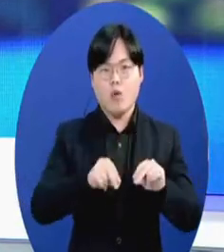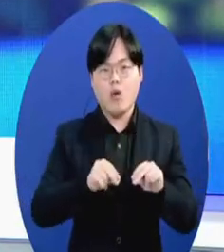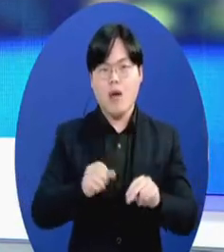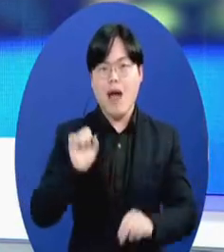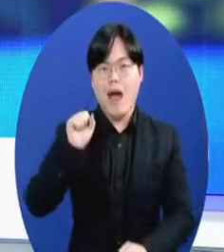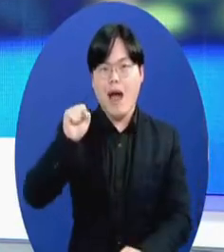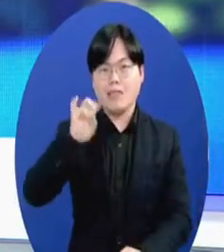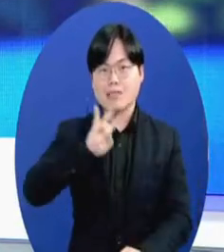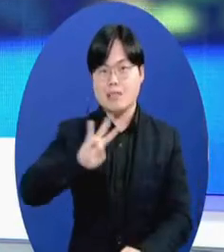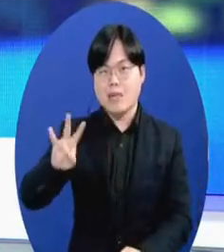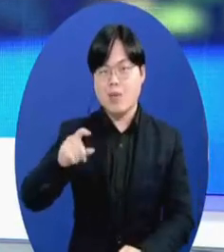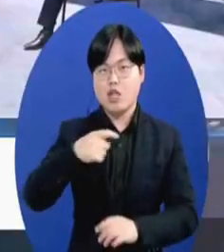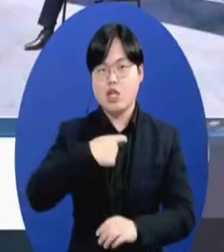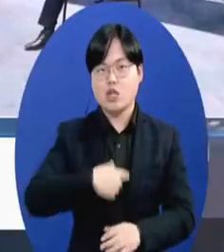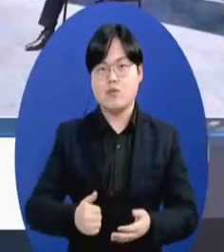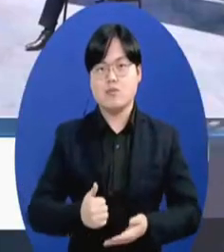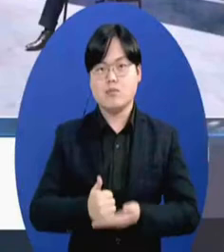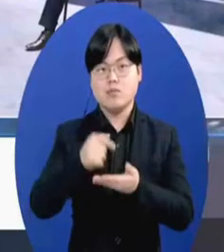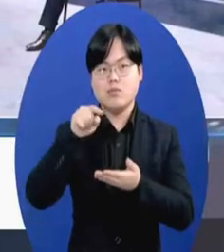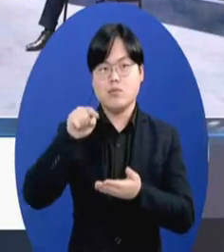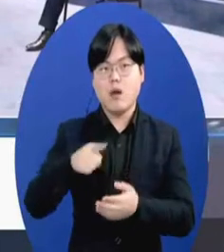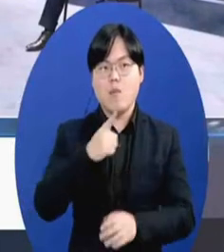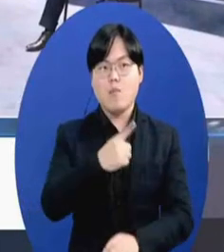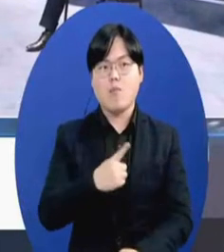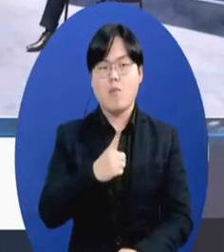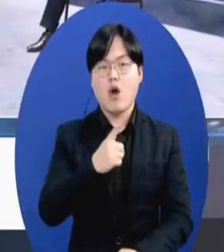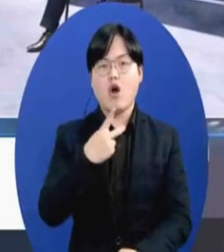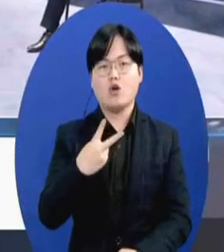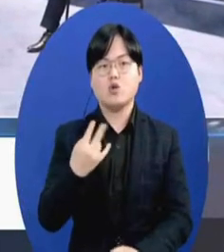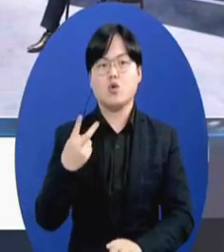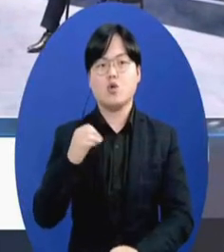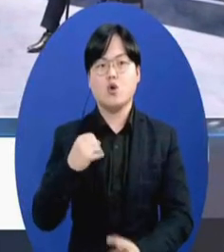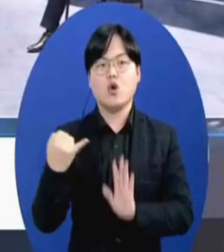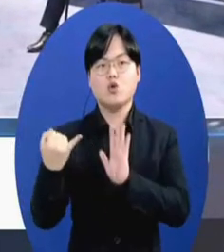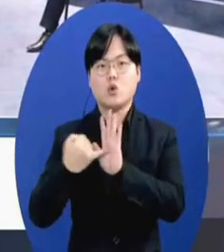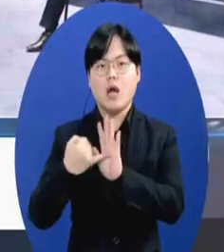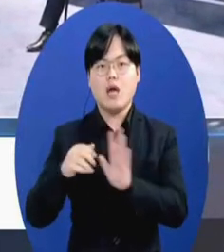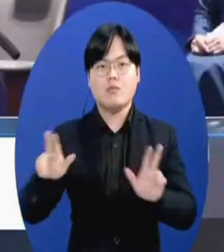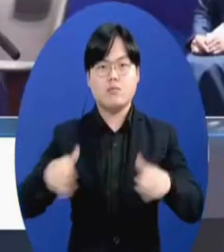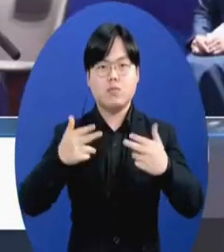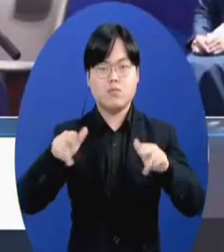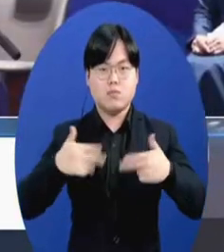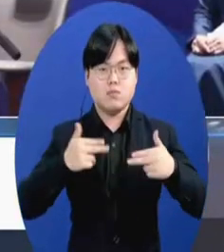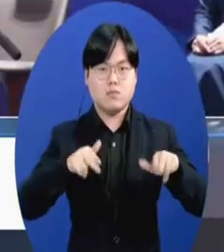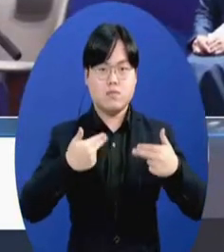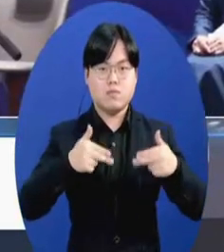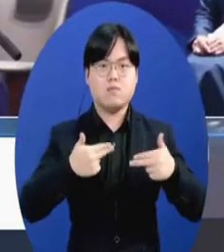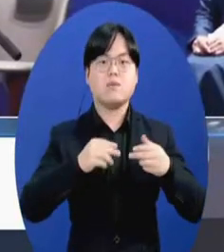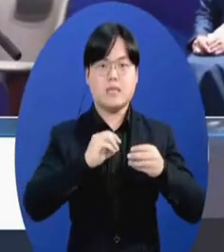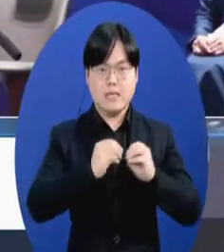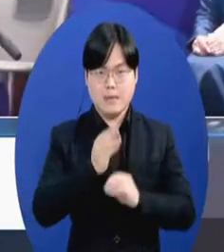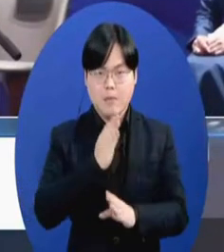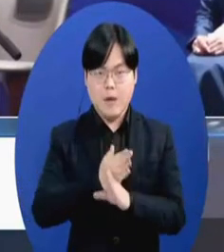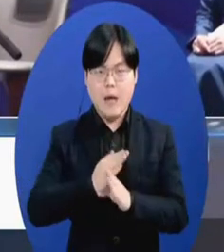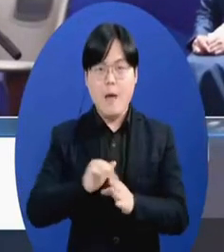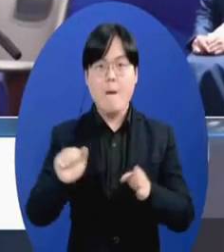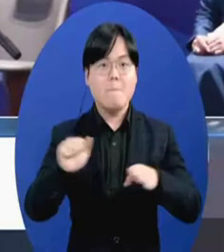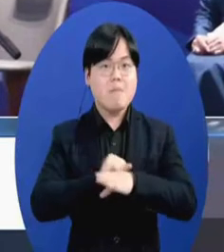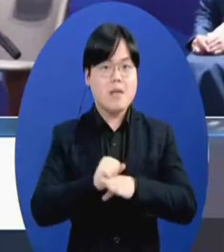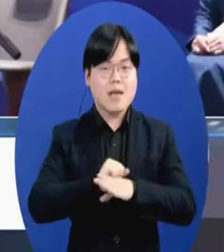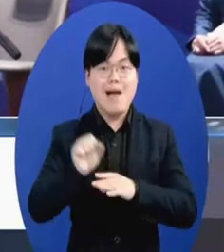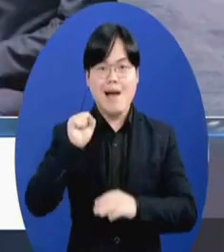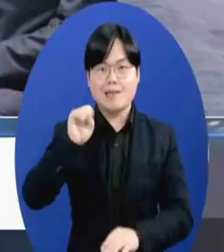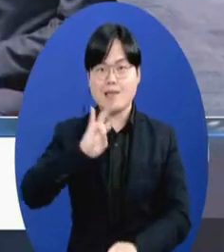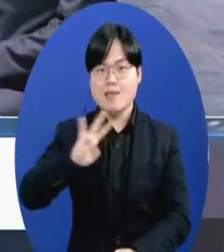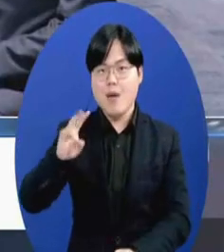нийт гишүүдээр сонгогдсон их хурлын 1206 төлөөлөгч цахим хэлбэрээр нэгэн зэрэг холбогдсон хуралдаж байгаа. За цахим хурлын бэлтгэлийг арчсан намын